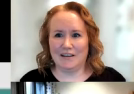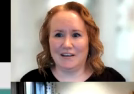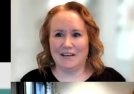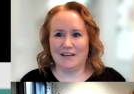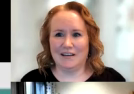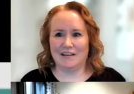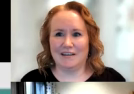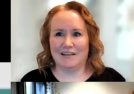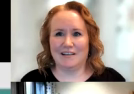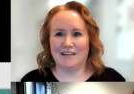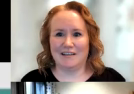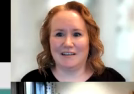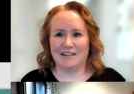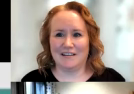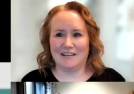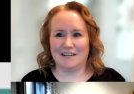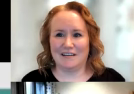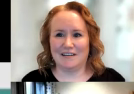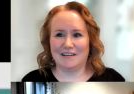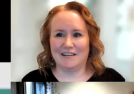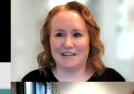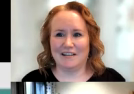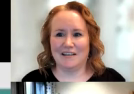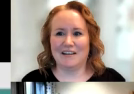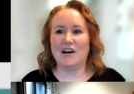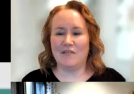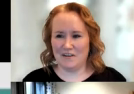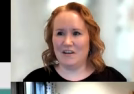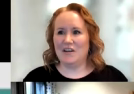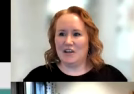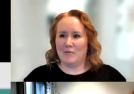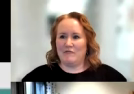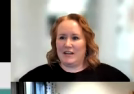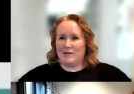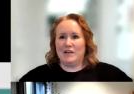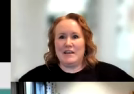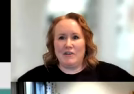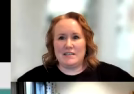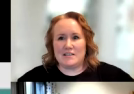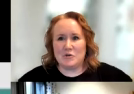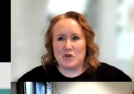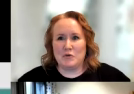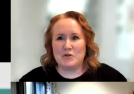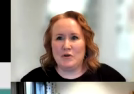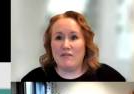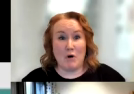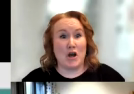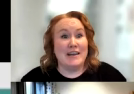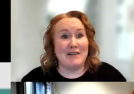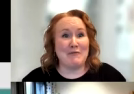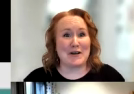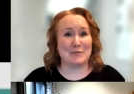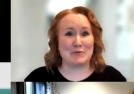Det er noe de må vurdere selv. Ja, Ja, men veldig bra. Det var det siste spørsmålet som lå. Det